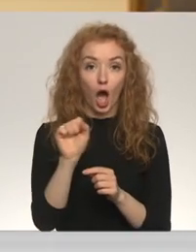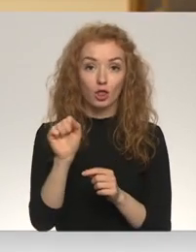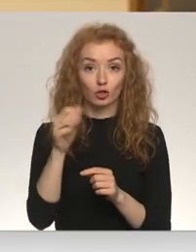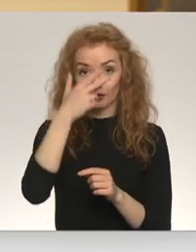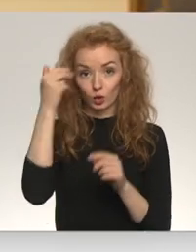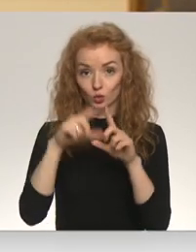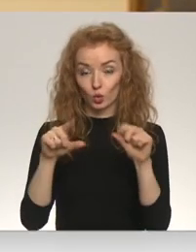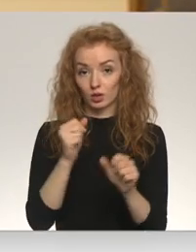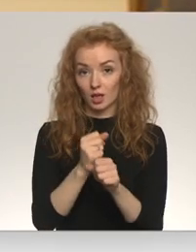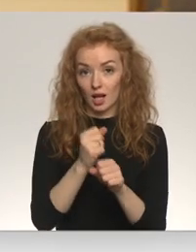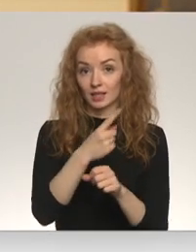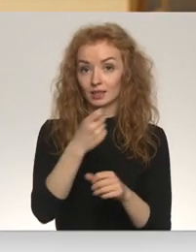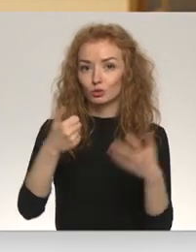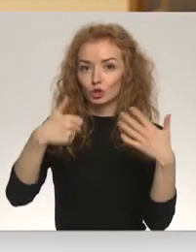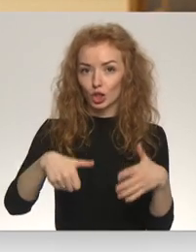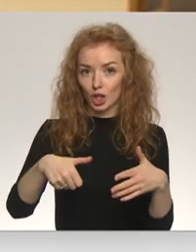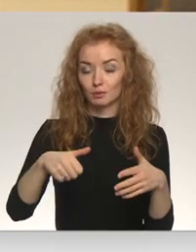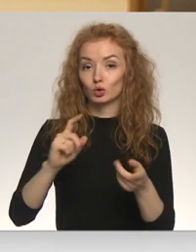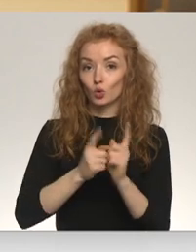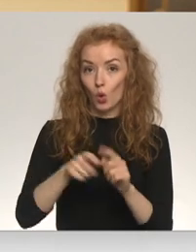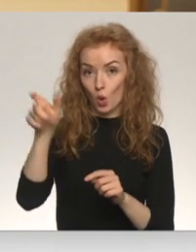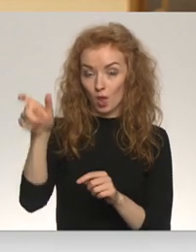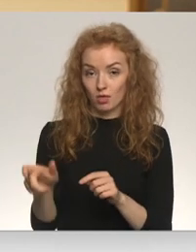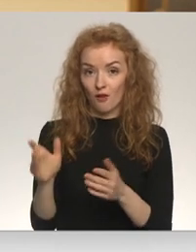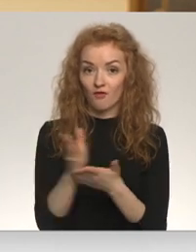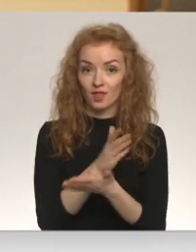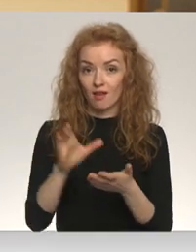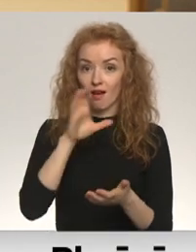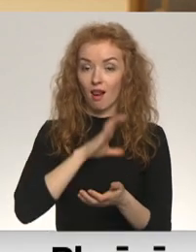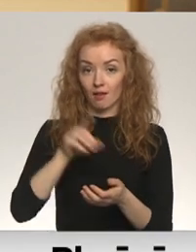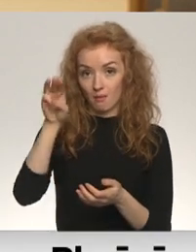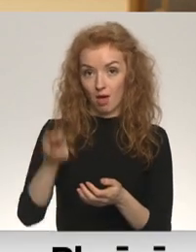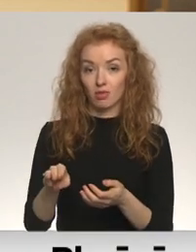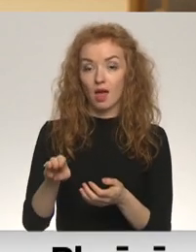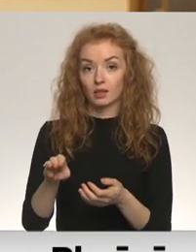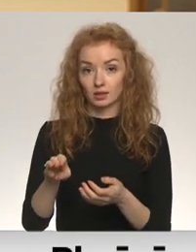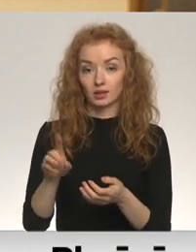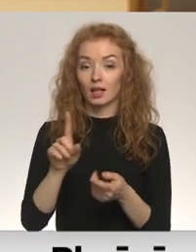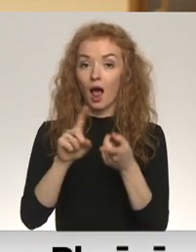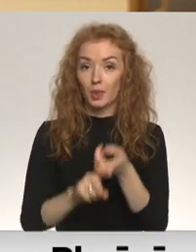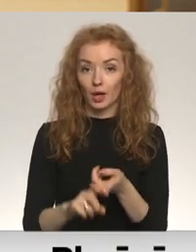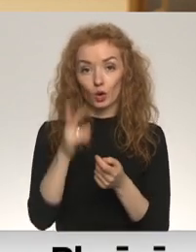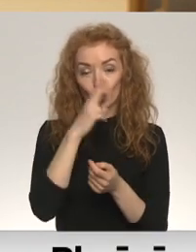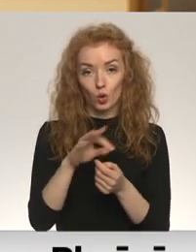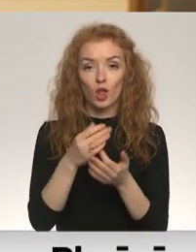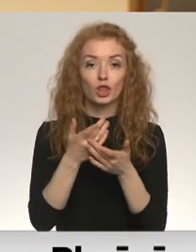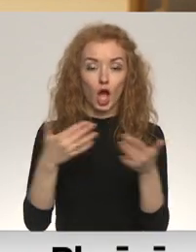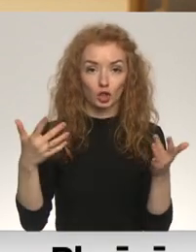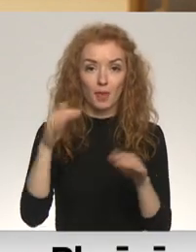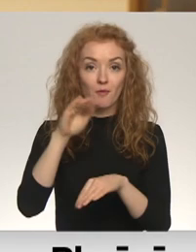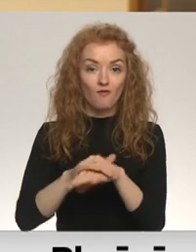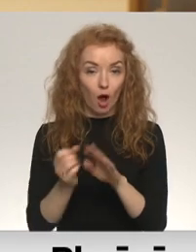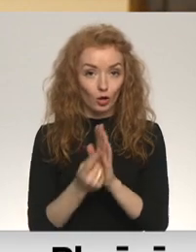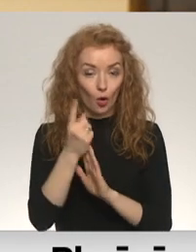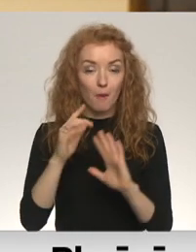strādā vairāk nekā 160 skolotāji. Vidējā alga mēnesī, protams, ir atkarīga no daudziem dažādiem